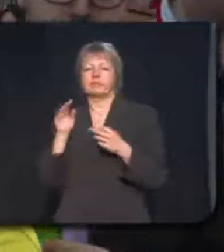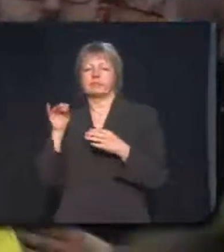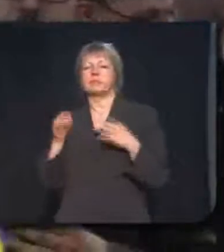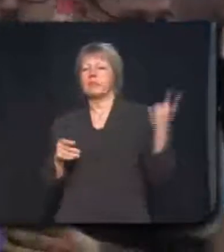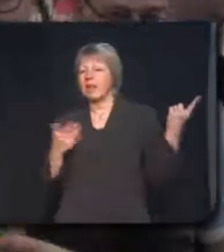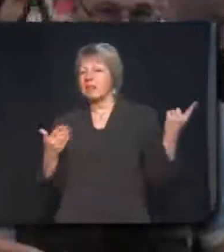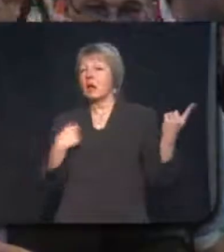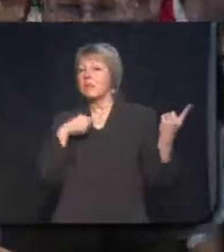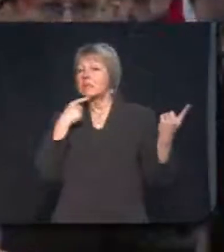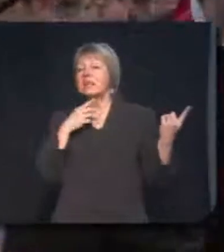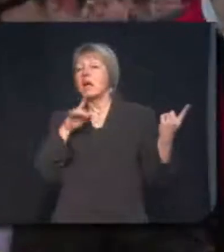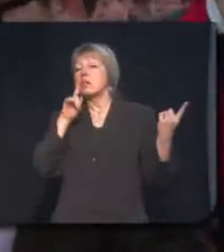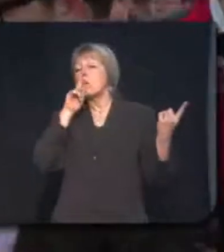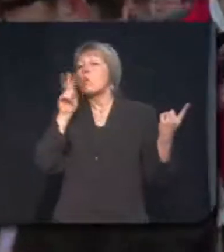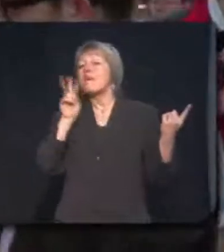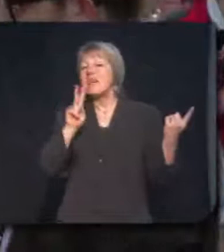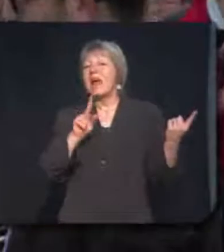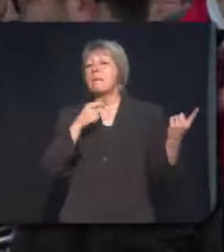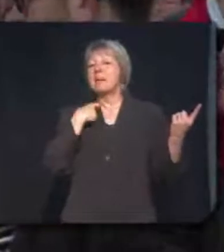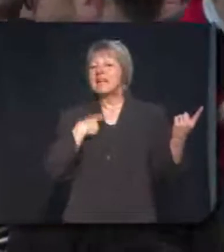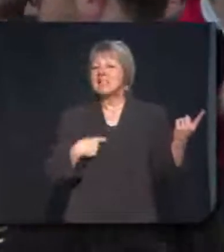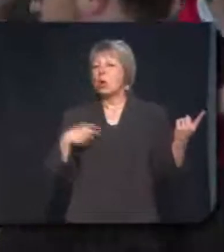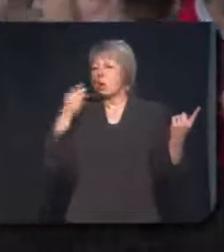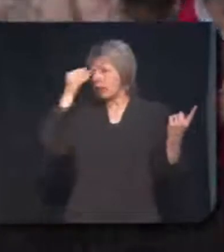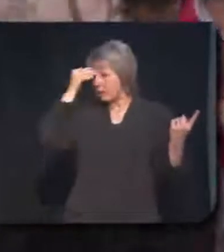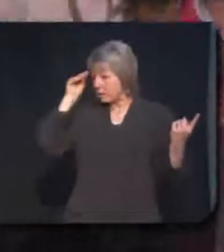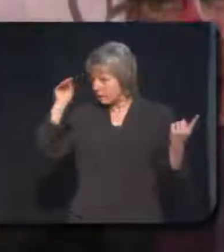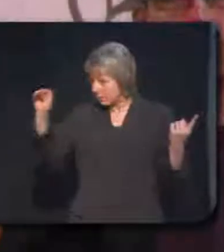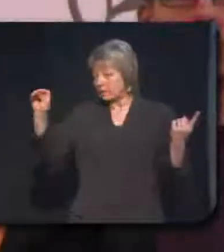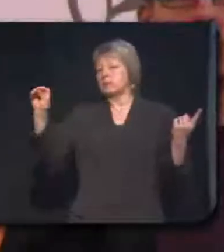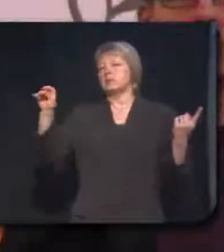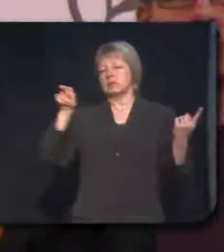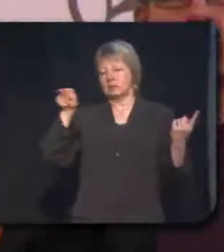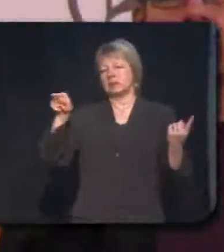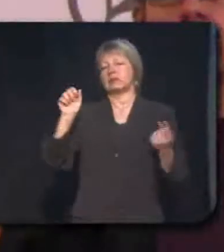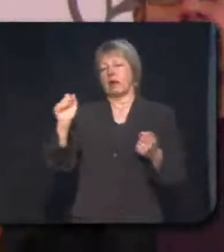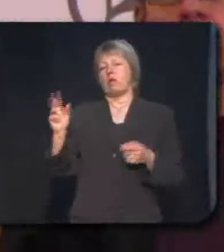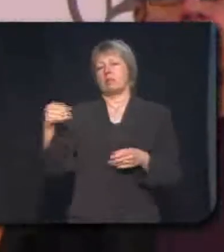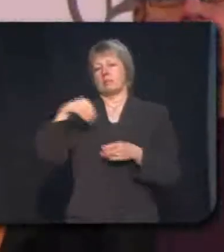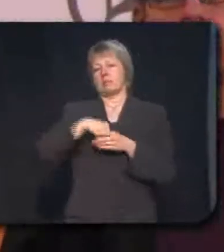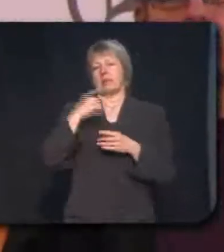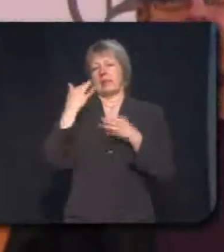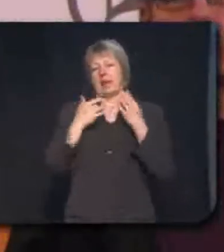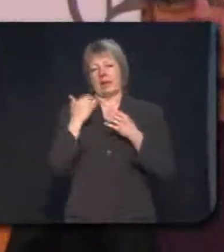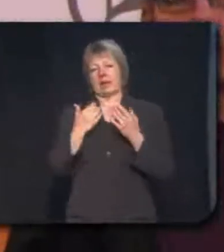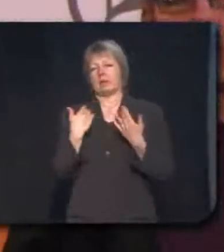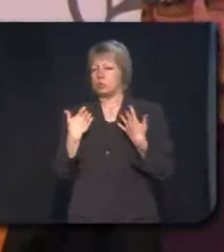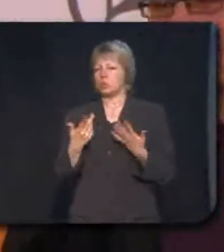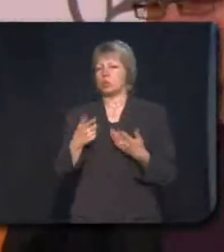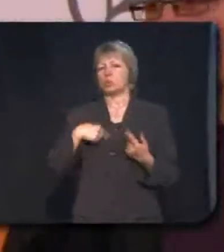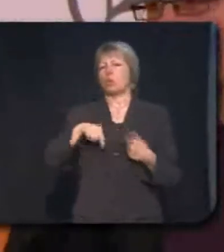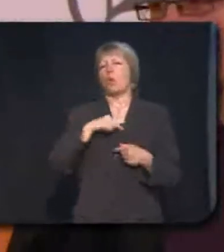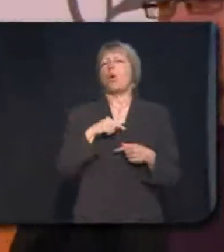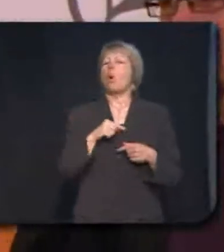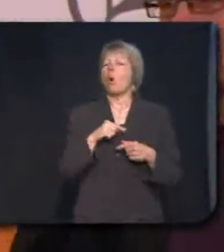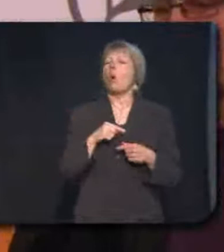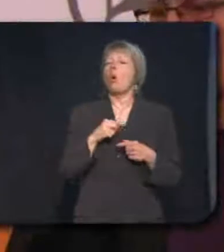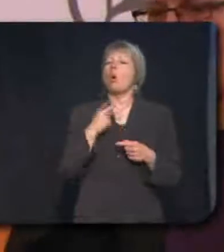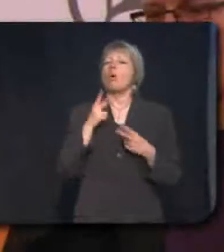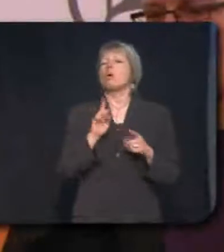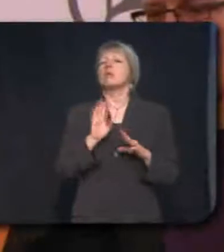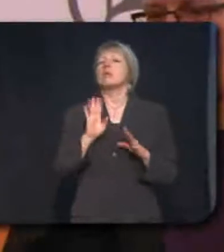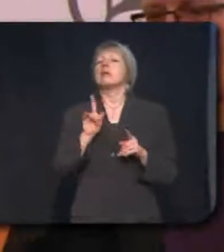teilzunehmen nur solche Leute werden praktisch überhaupt registriert und damit gewährleisten wir auch dass da keine Sockenpuppen sogenannte Sockenpuppen virtuelle